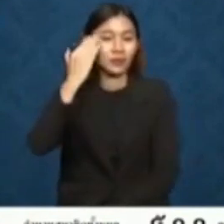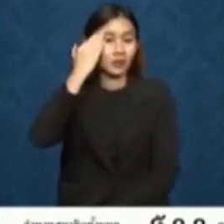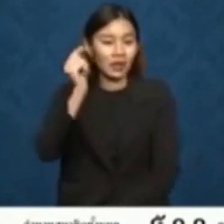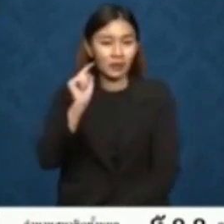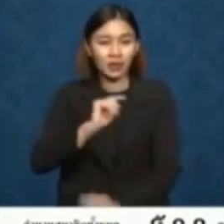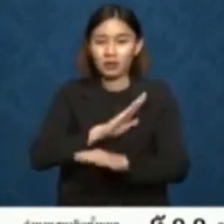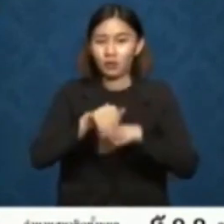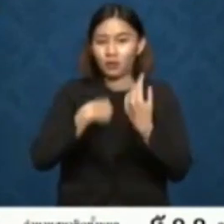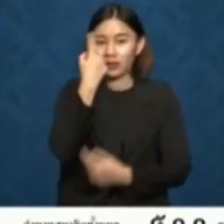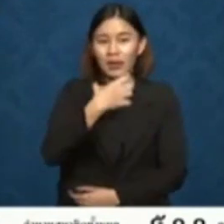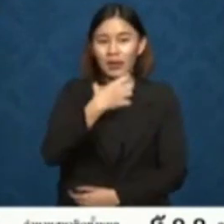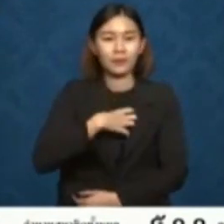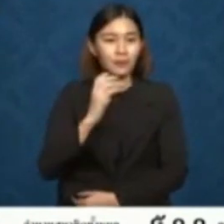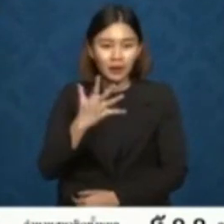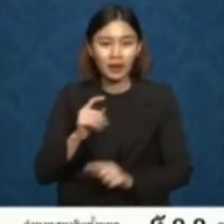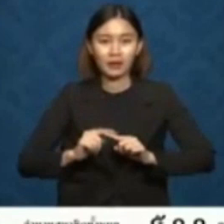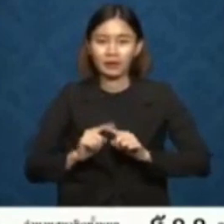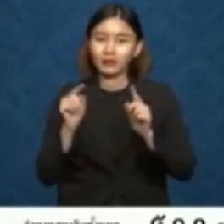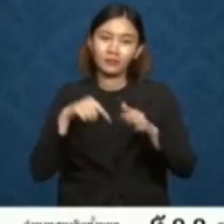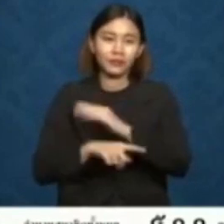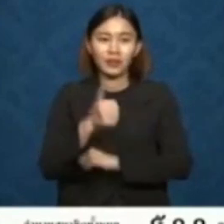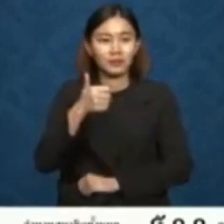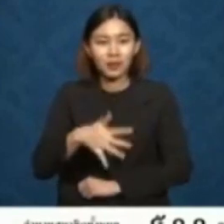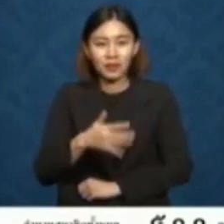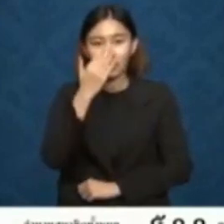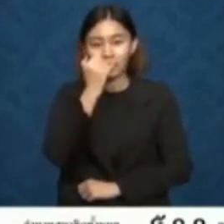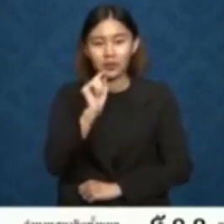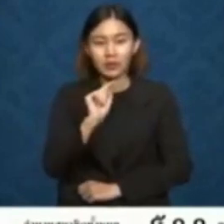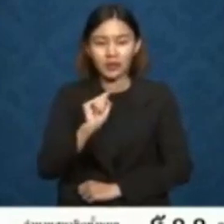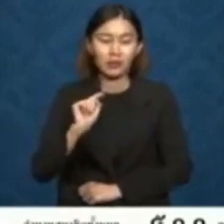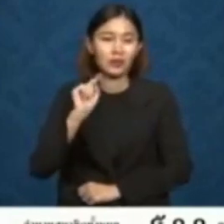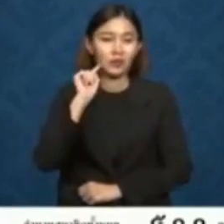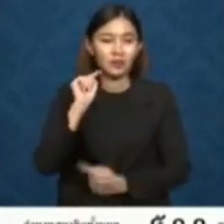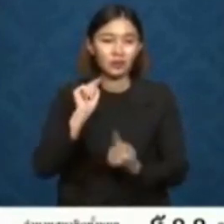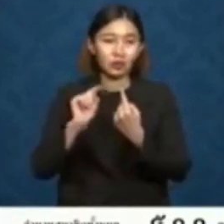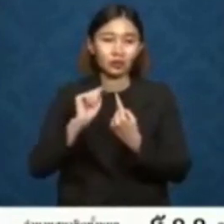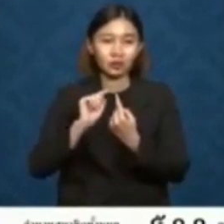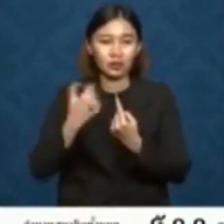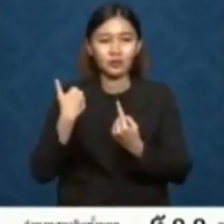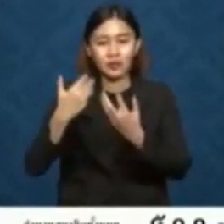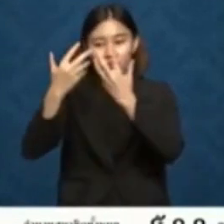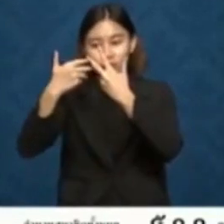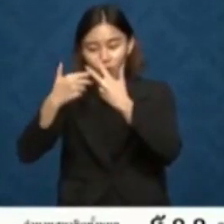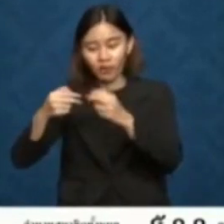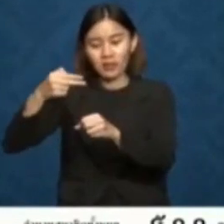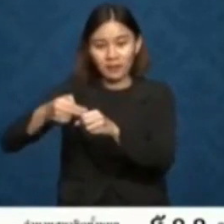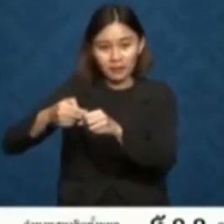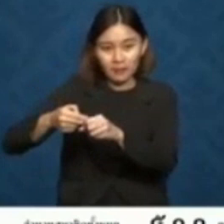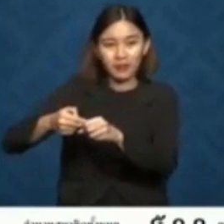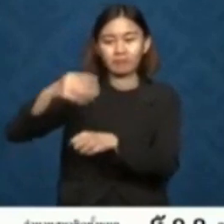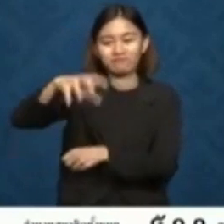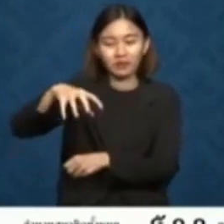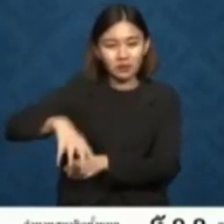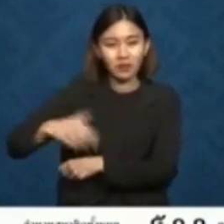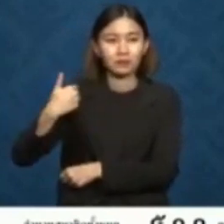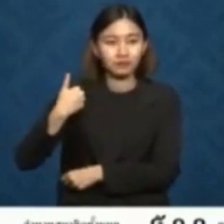ผมทราบดีครับว่าเหตุการณ์เหล่านี้ไม่มีใครอยากให้เกิดขึ้นแต่มันก็หลีกเลี่ยงไม่ได้หรอกครับที่จะไม่ให้เหตุการณ์เหล่านี้เกิดขึ้นในพื้นที่ที่มีโรงกลั่นน้ำมันและนิ